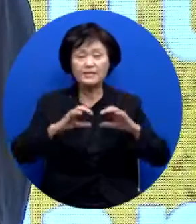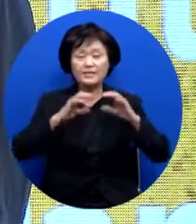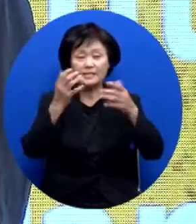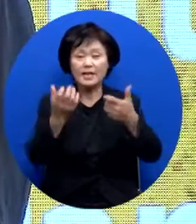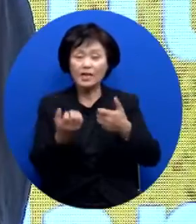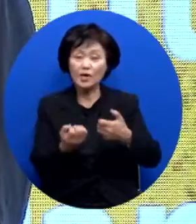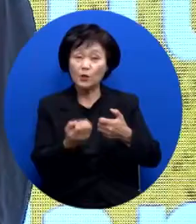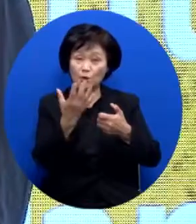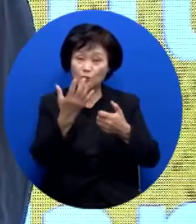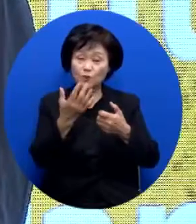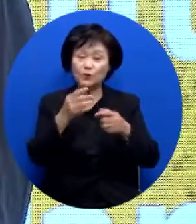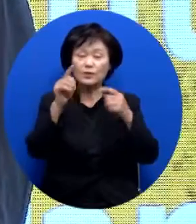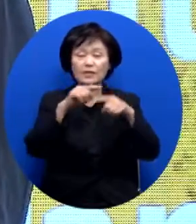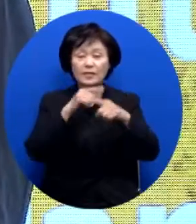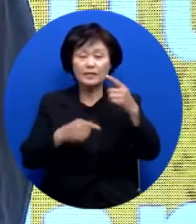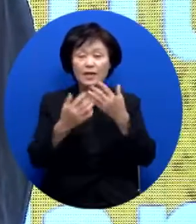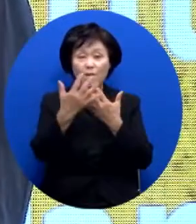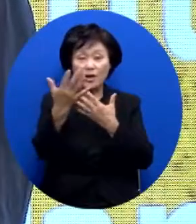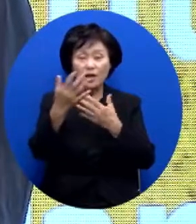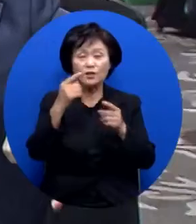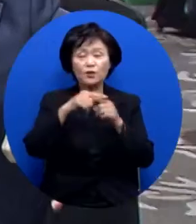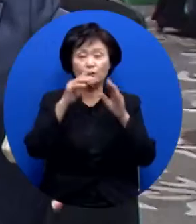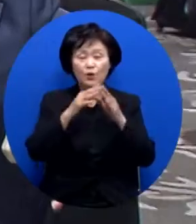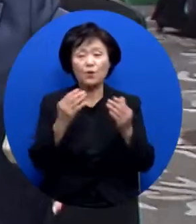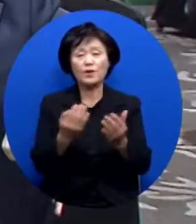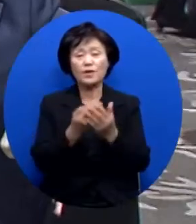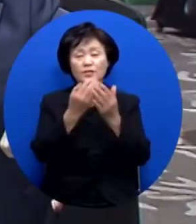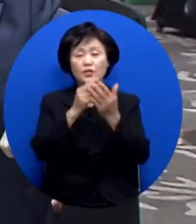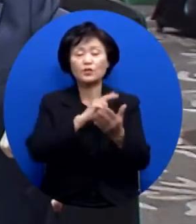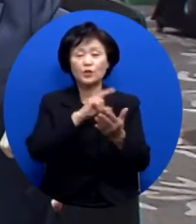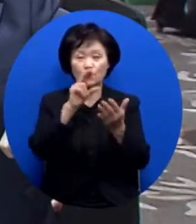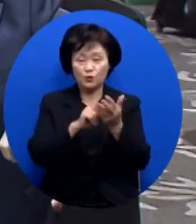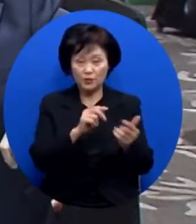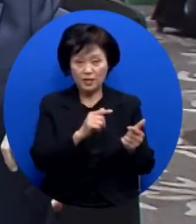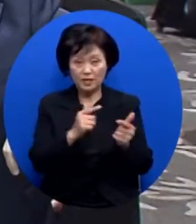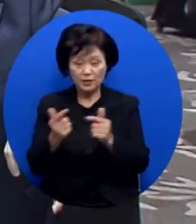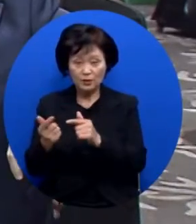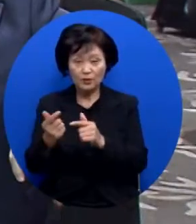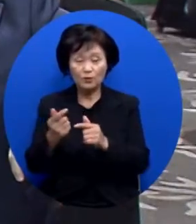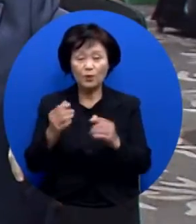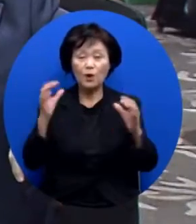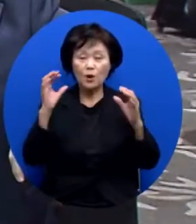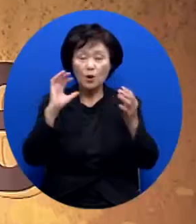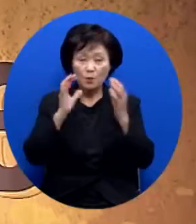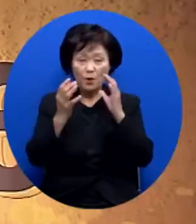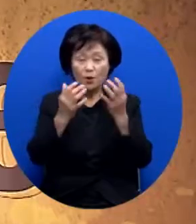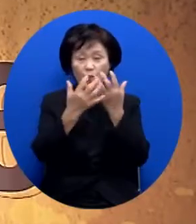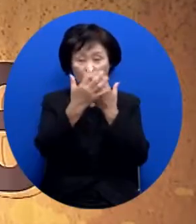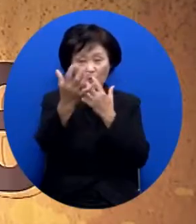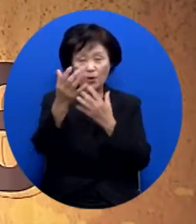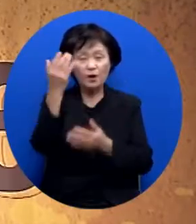다음 세대와 우순절 부흥 교회 성장 등을 주제로 워크숍과 포럼 기도대성회 등을 열 예정입니다